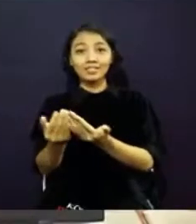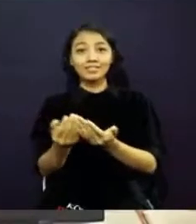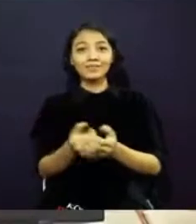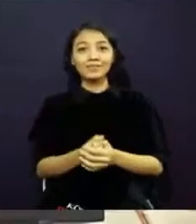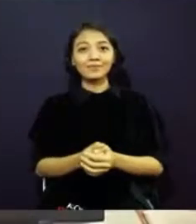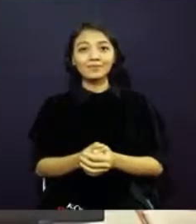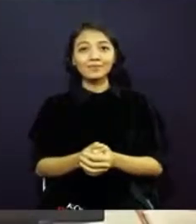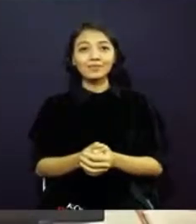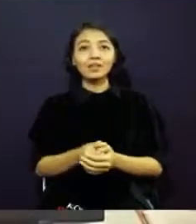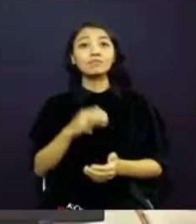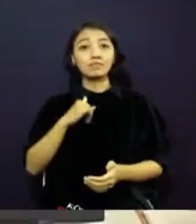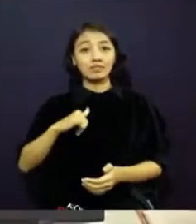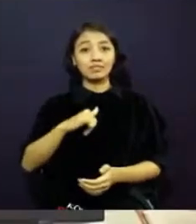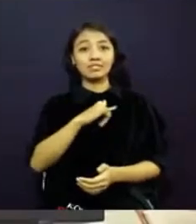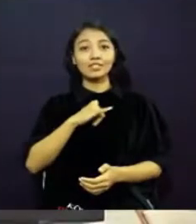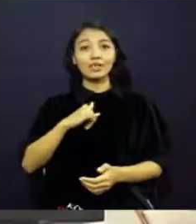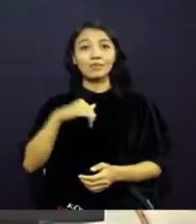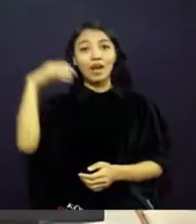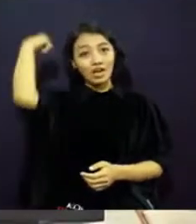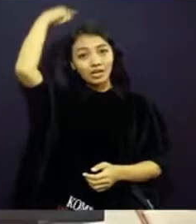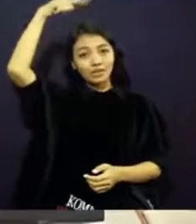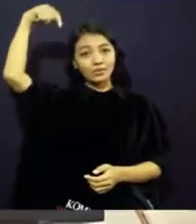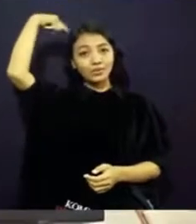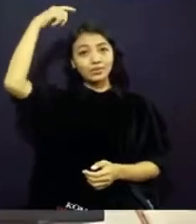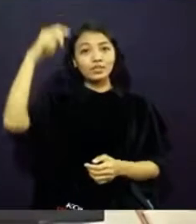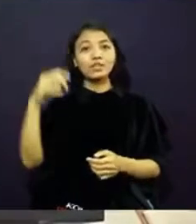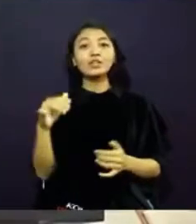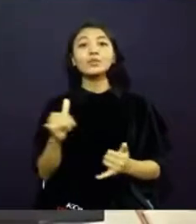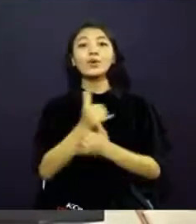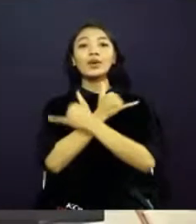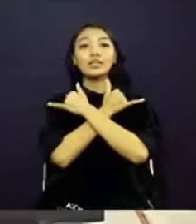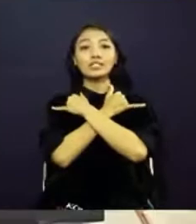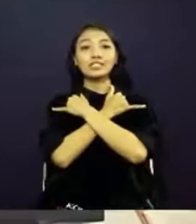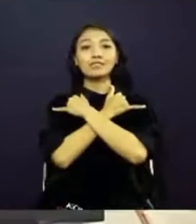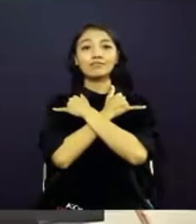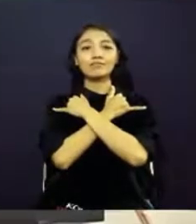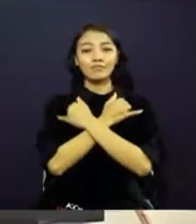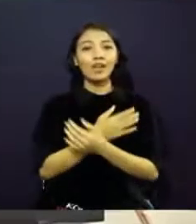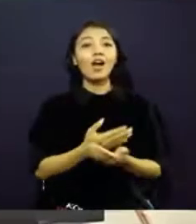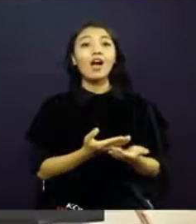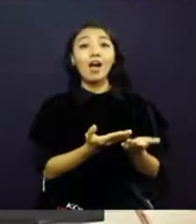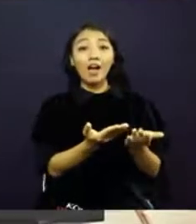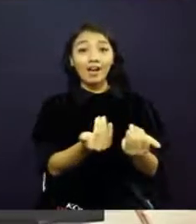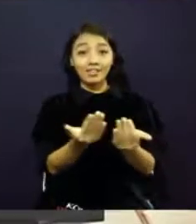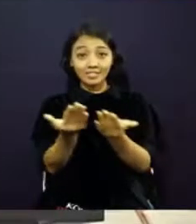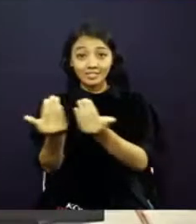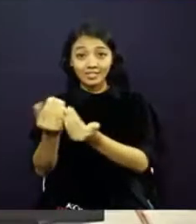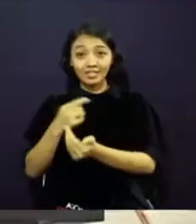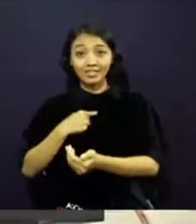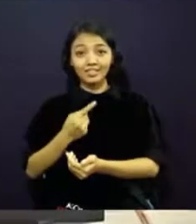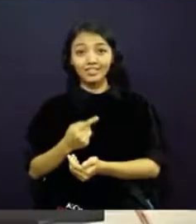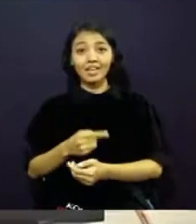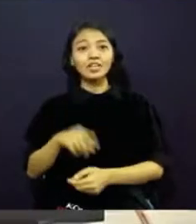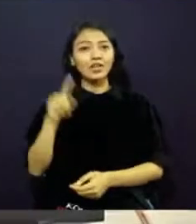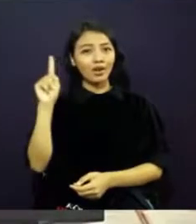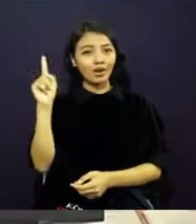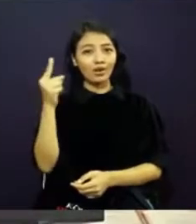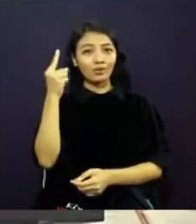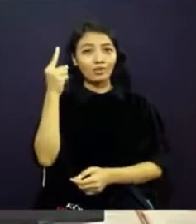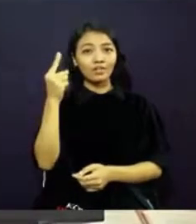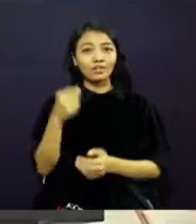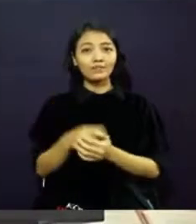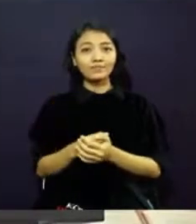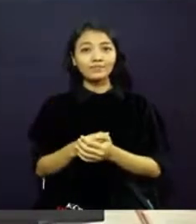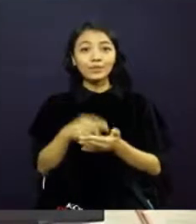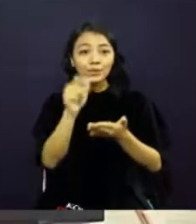Santo Yohanes rasul yang mengajak kita pada awal